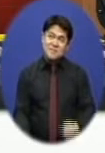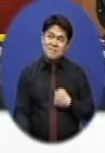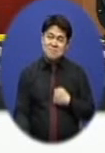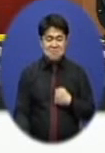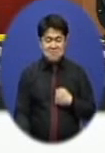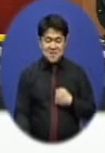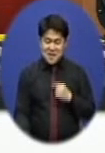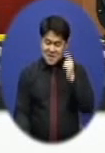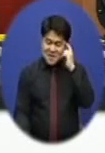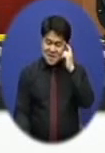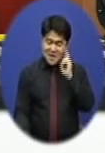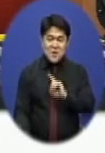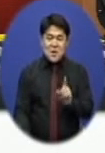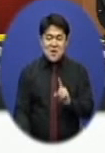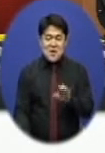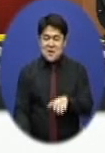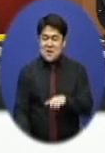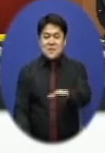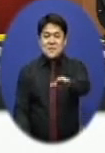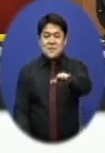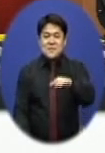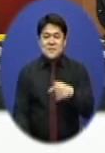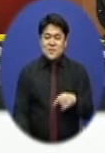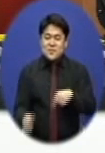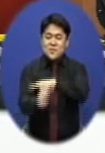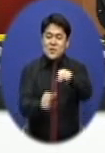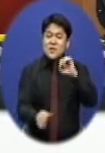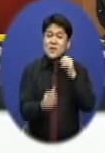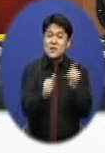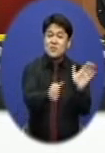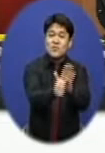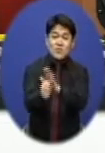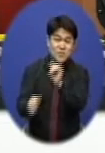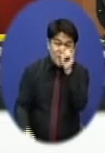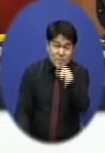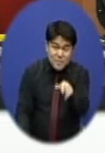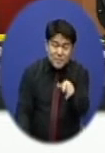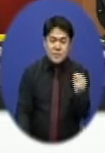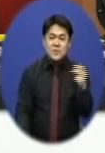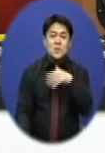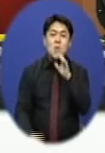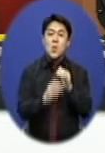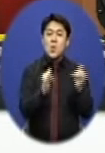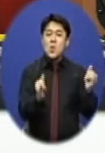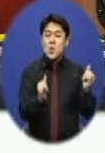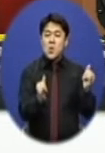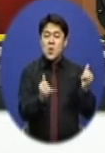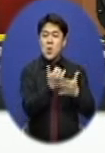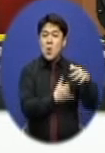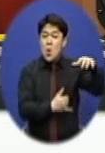그런데 뭐냐 그 주위 모두 부르짖기도 좀 하고 예. 노인장 같은 데 다니면서